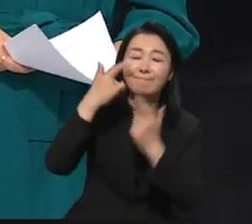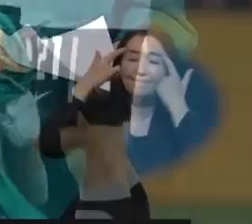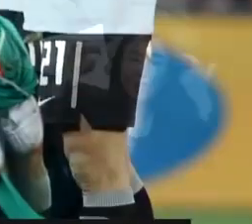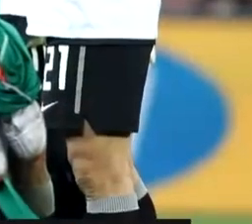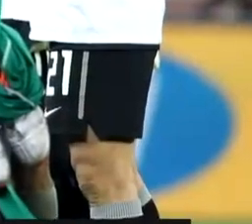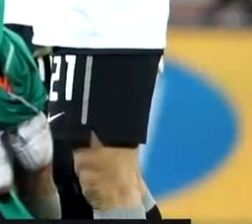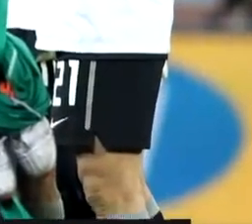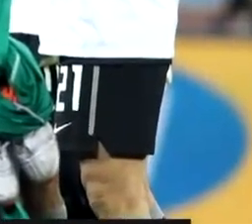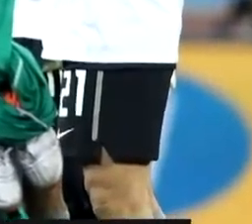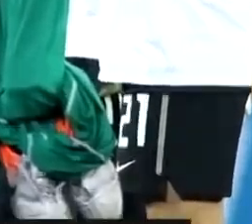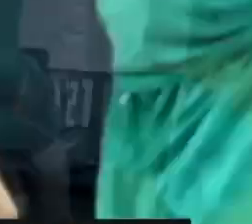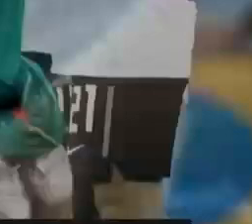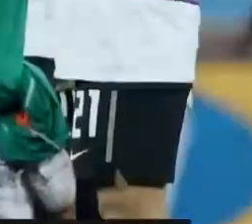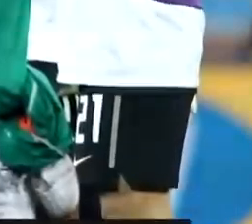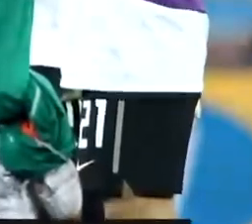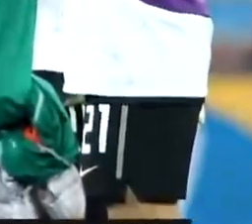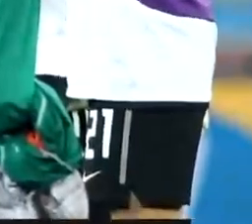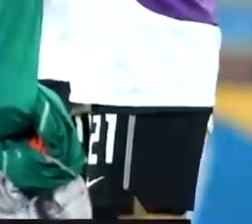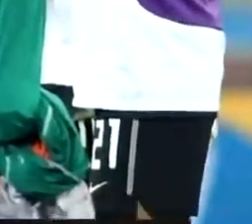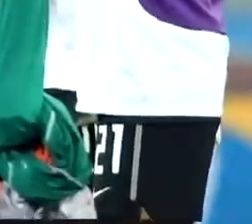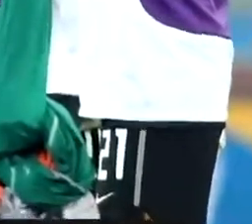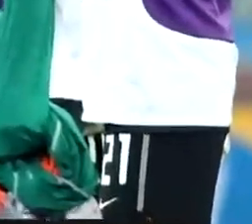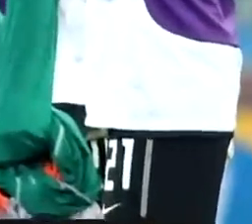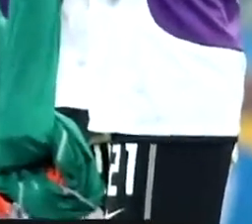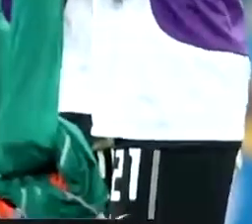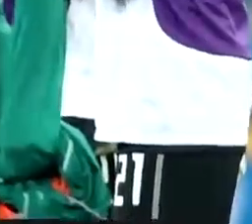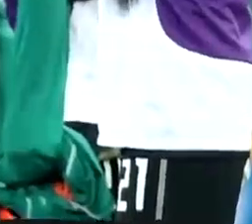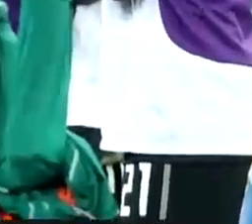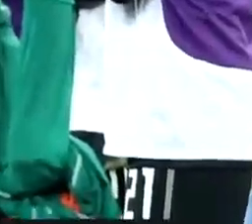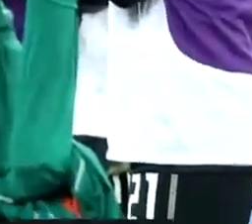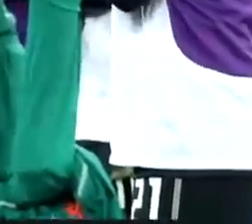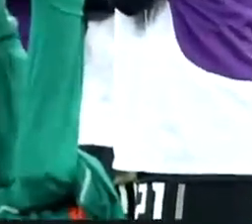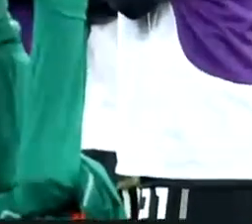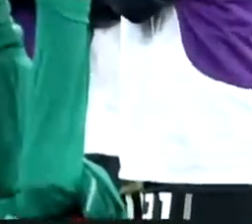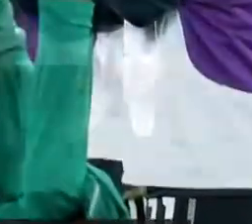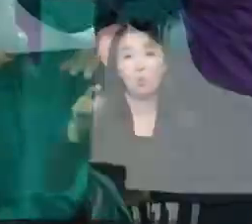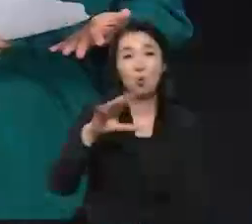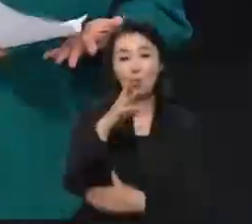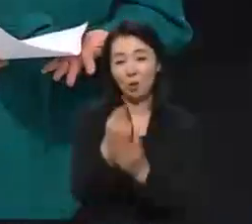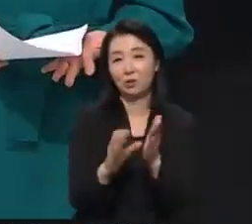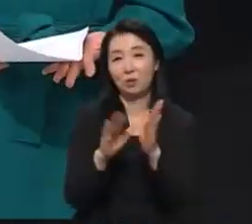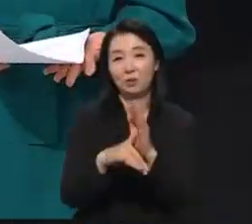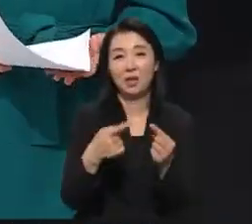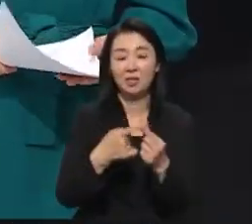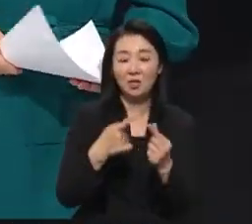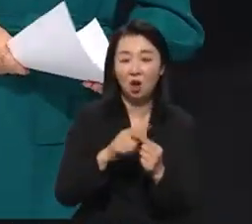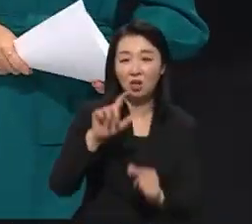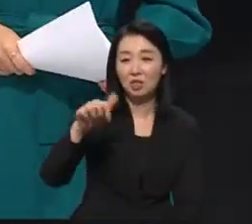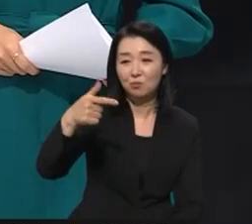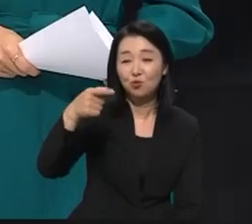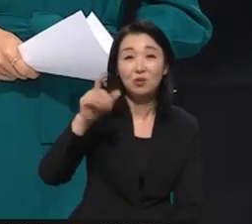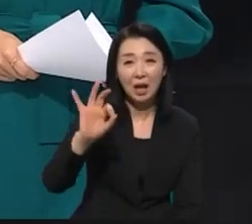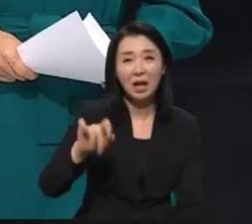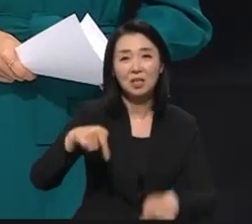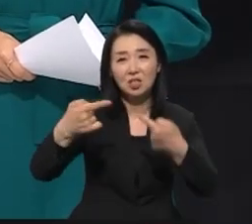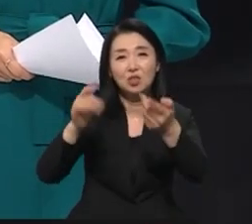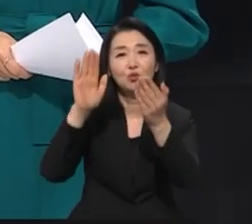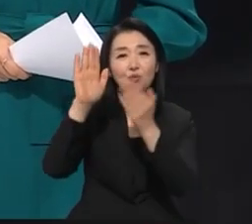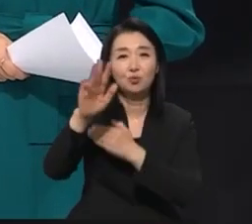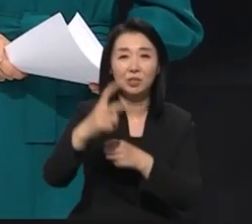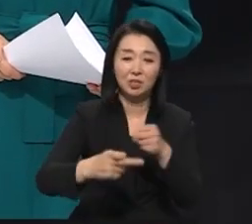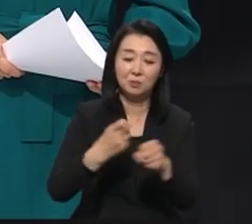불태웠는데요 대한민국 대표팀은 지난 2010년 남아공 월드컵에서 첫 원정 16강 진출 이후